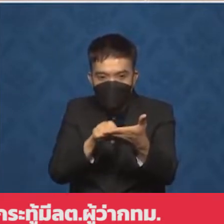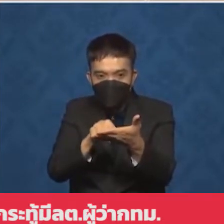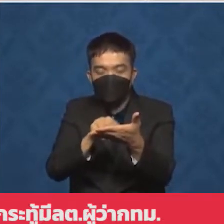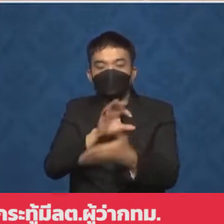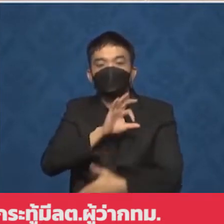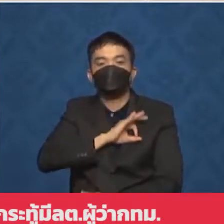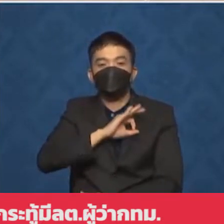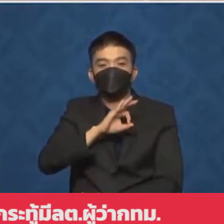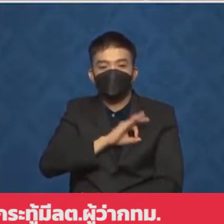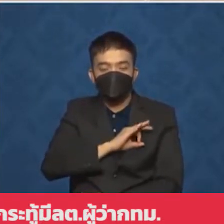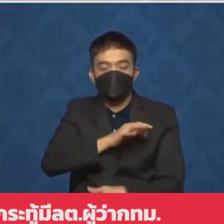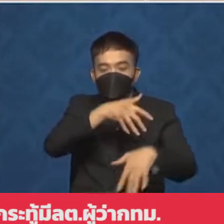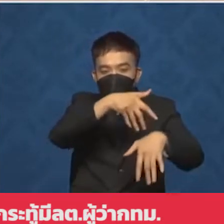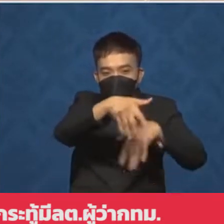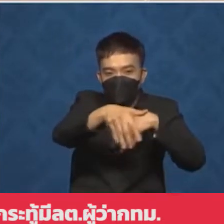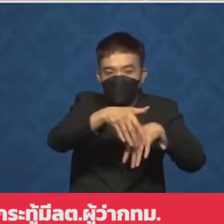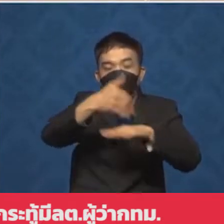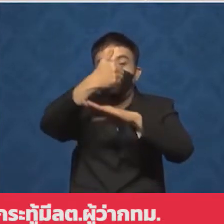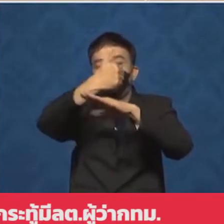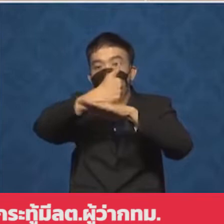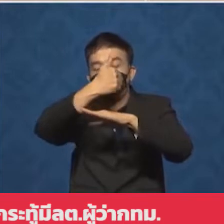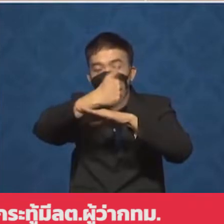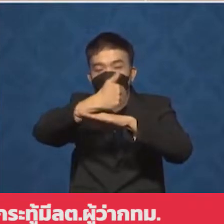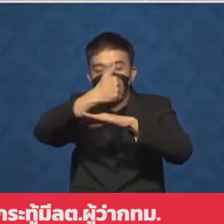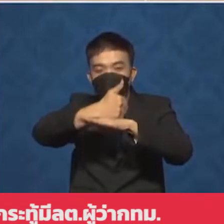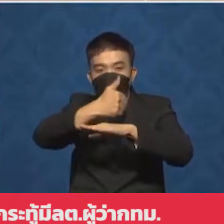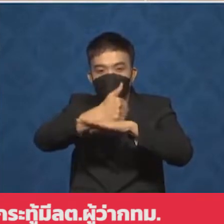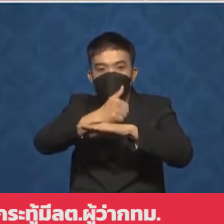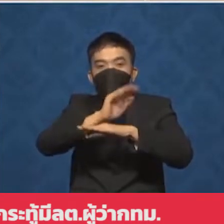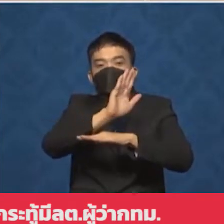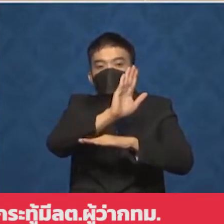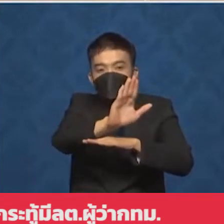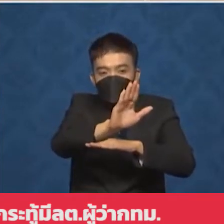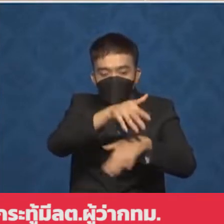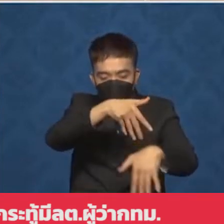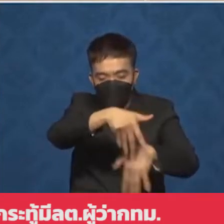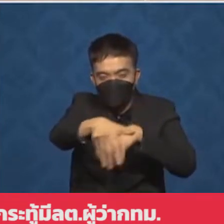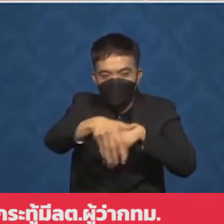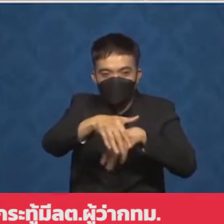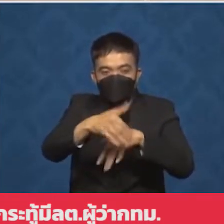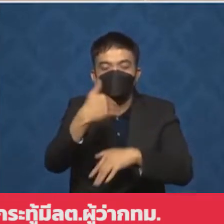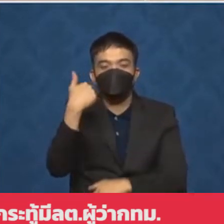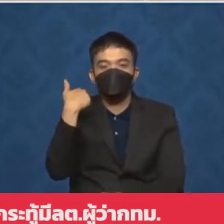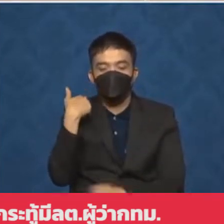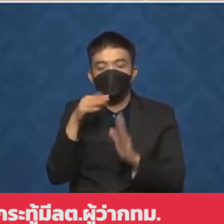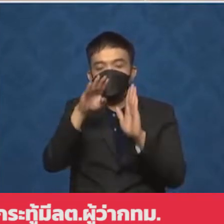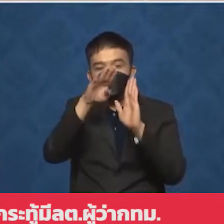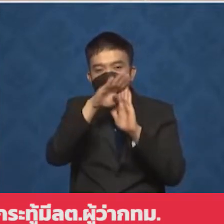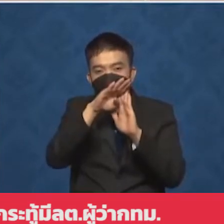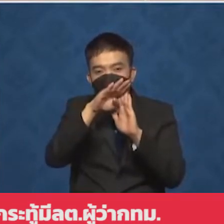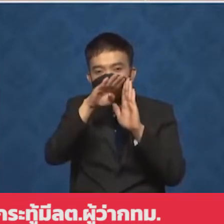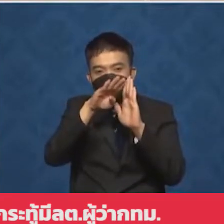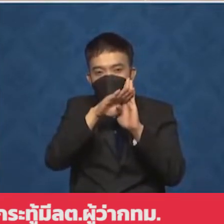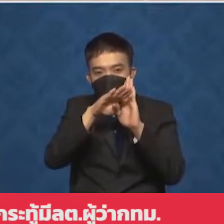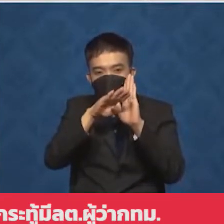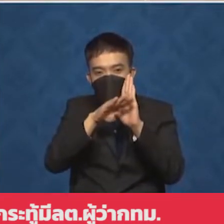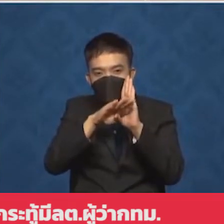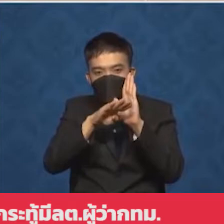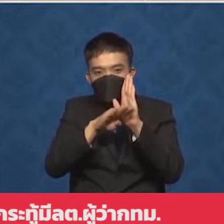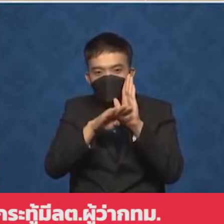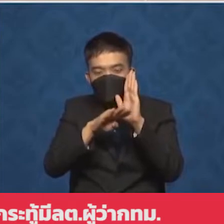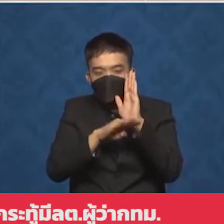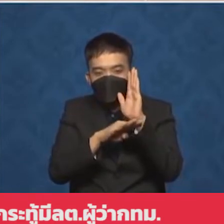องผลอบต.เริ่มเดินหน้าชัดขึ้นส่วนสินิดรัฐมนตรีช่วยว่าการกระทรวงพาณิชย์แจงประกันรายได้เกษตรก